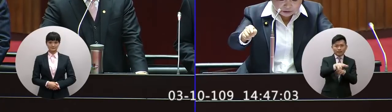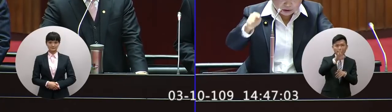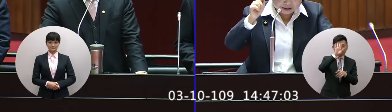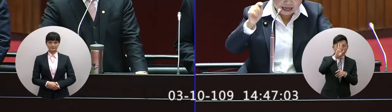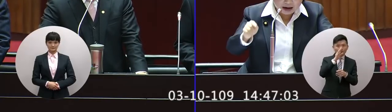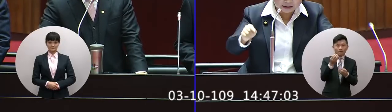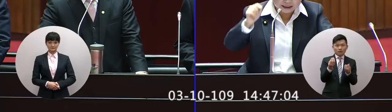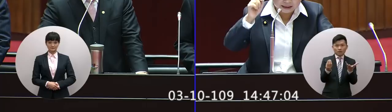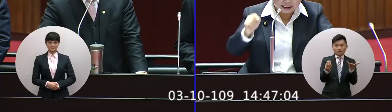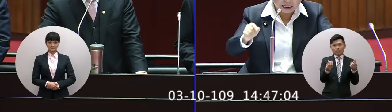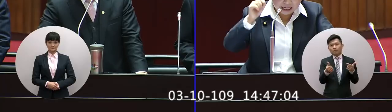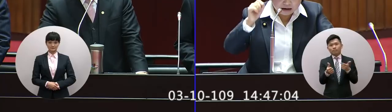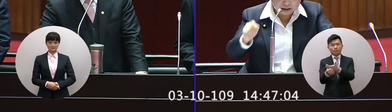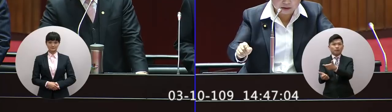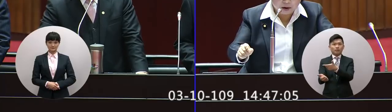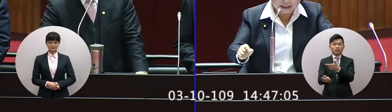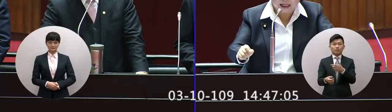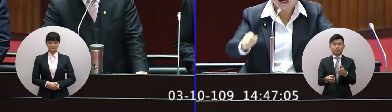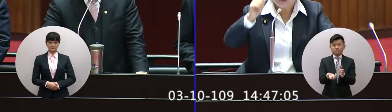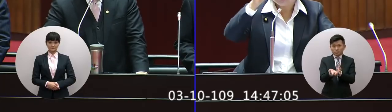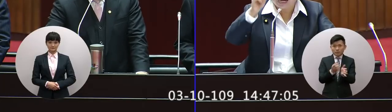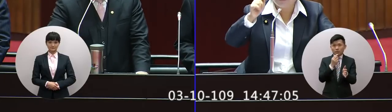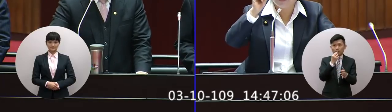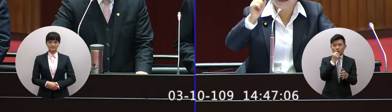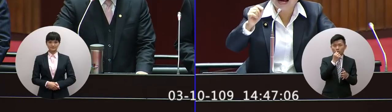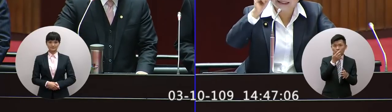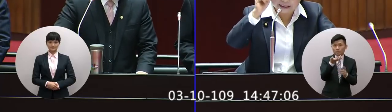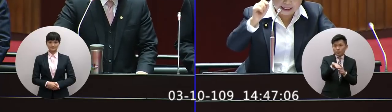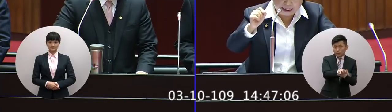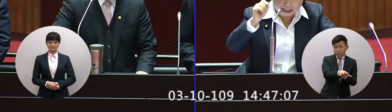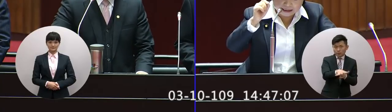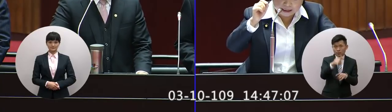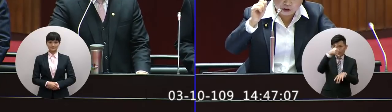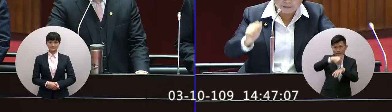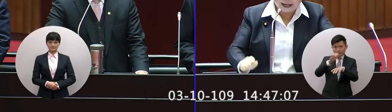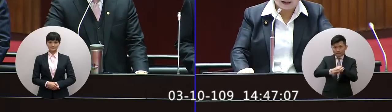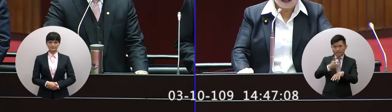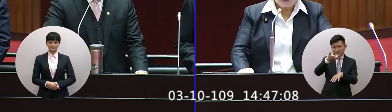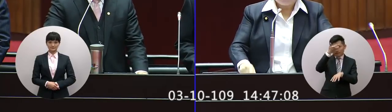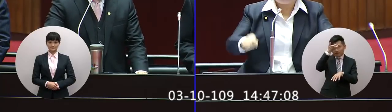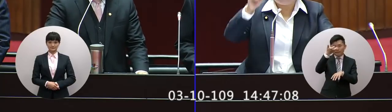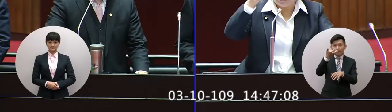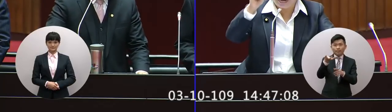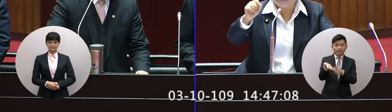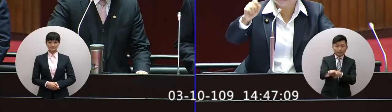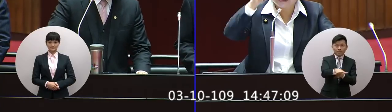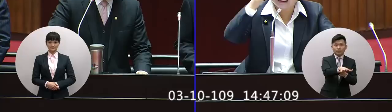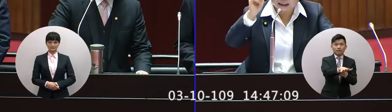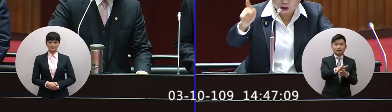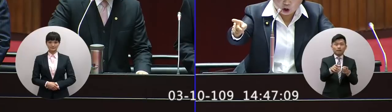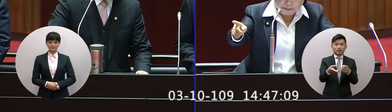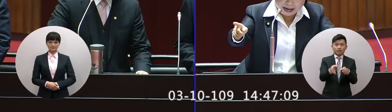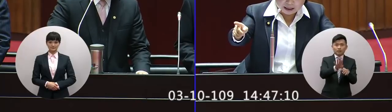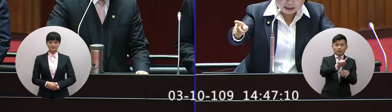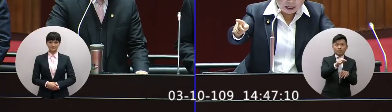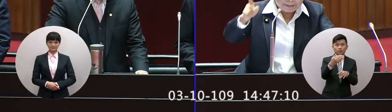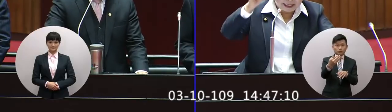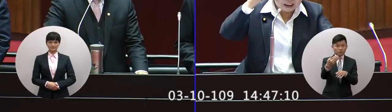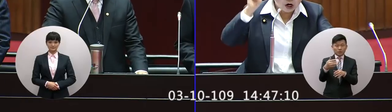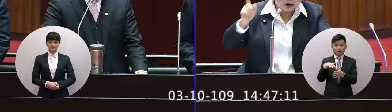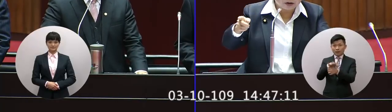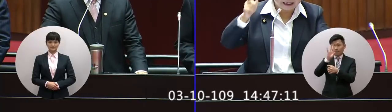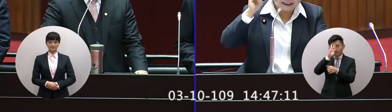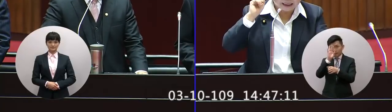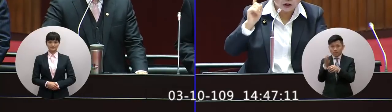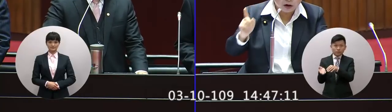一年所造成提早死亡的高于疟疾的 1.9 倍，比艾滋的是9倍，